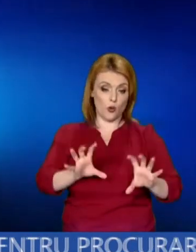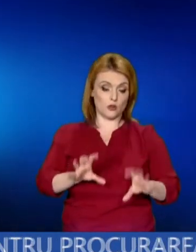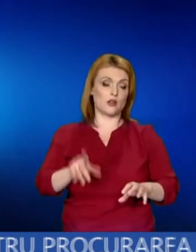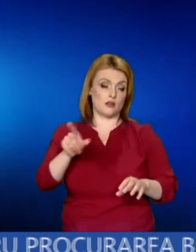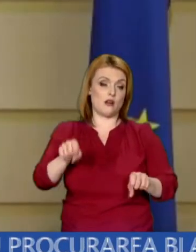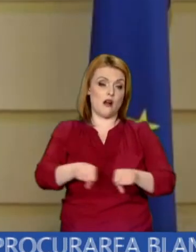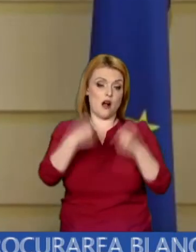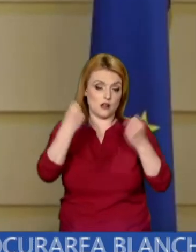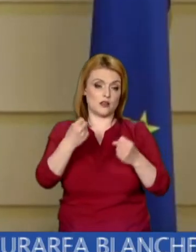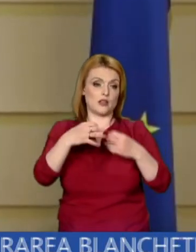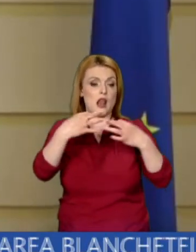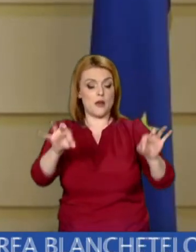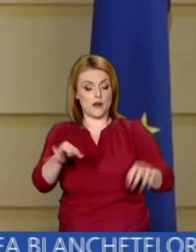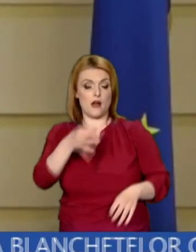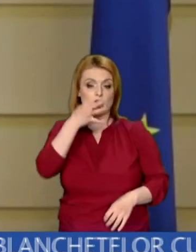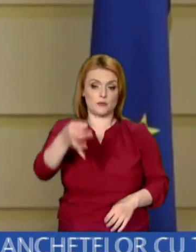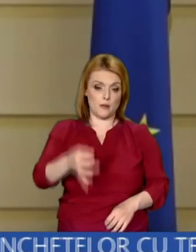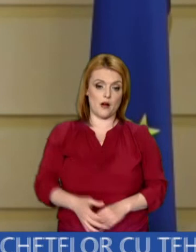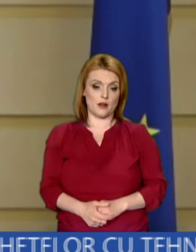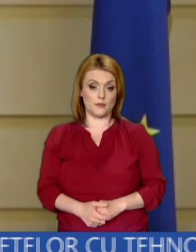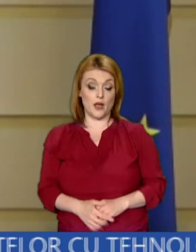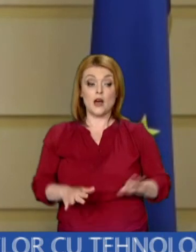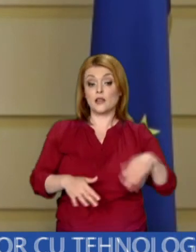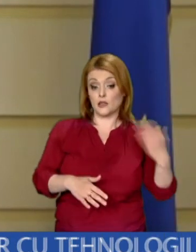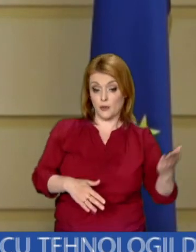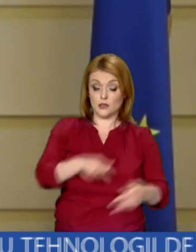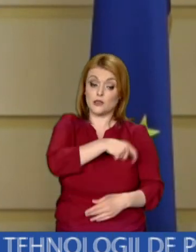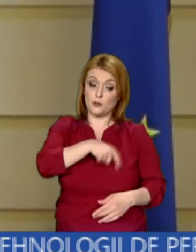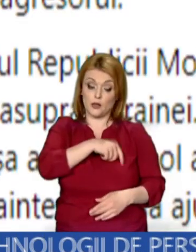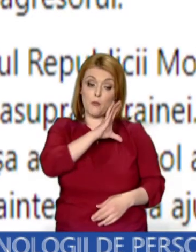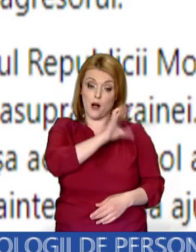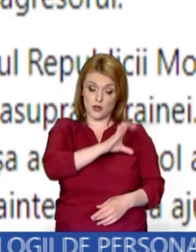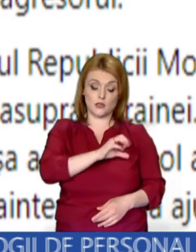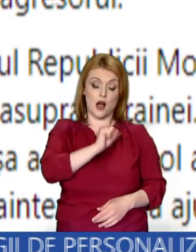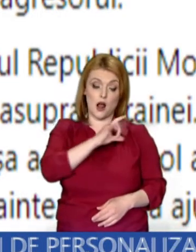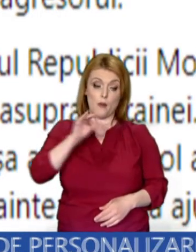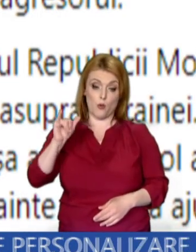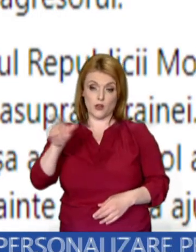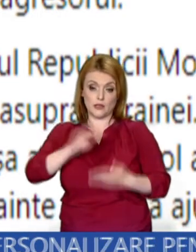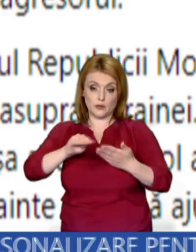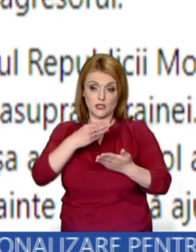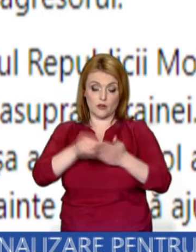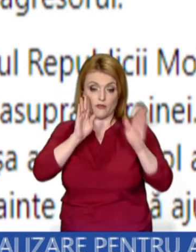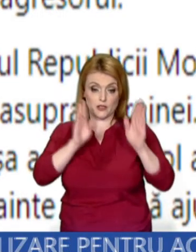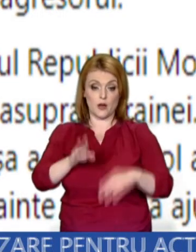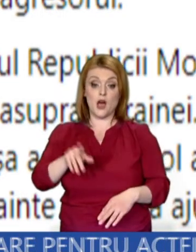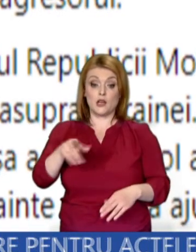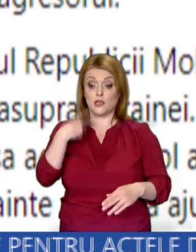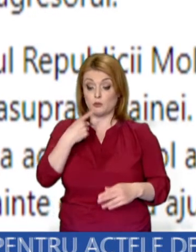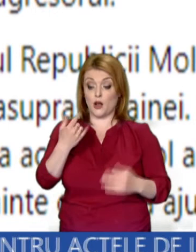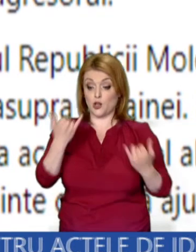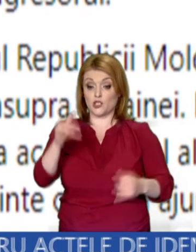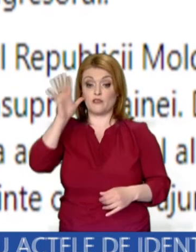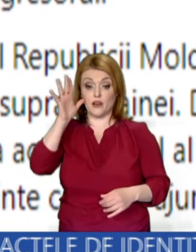exprimare și opinie. De cealaltă parte, într-o postare pe Facebook, deputatul PAS Dumitru Alaiba susține că e timpul ca panglica Sfântul